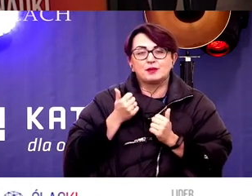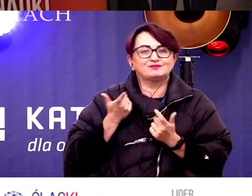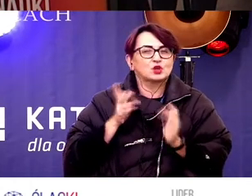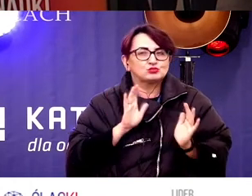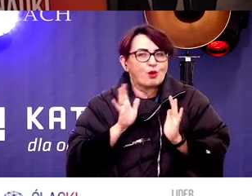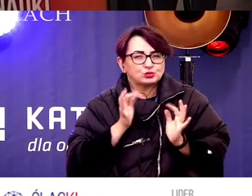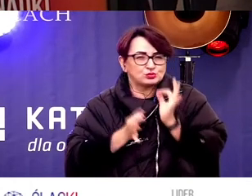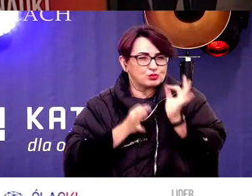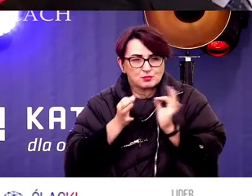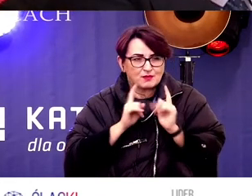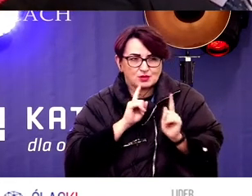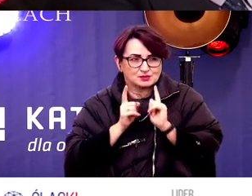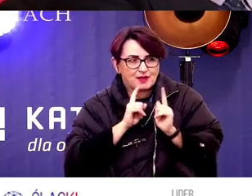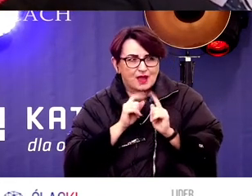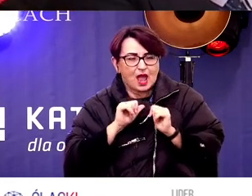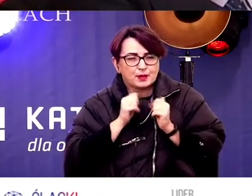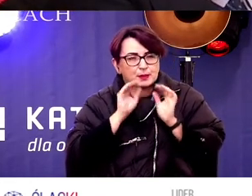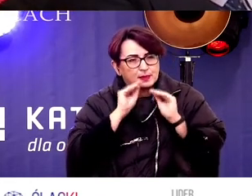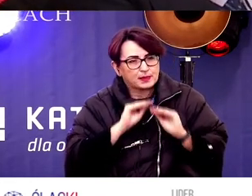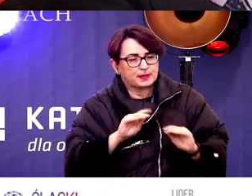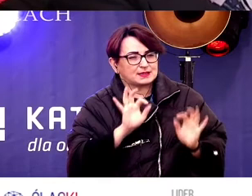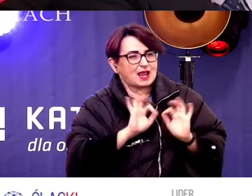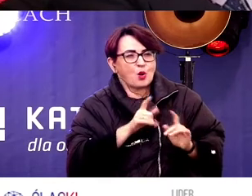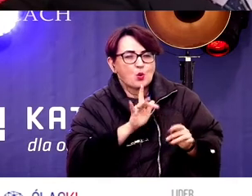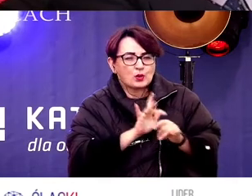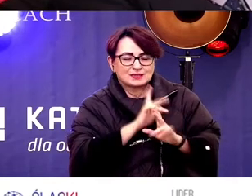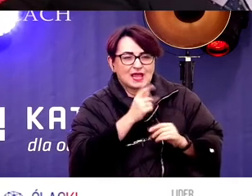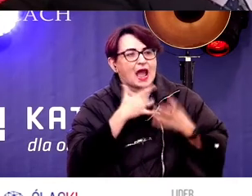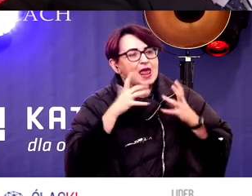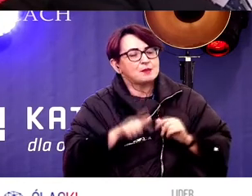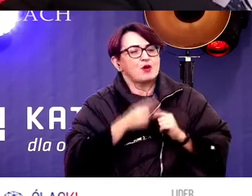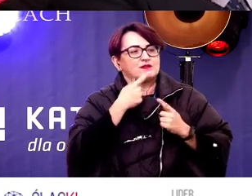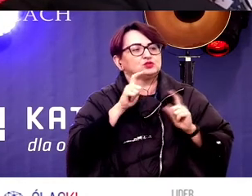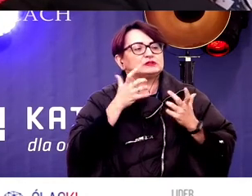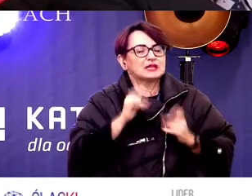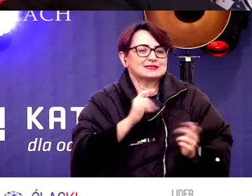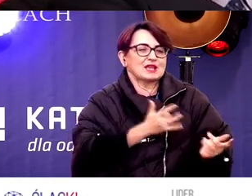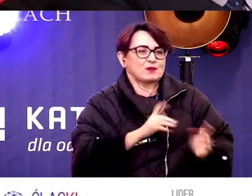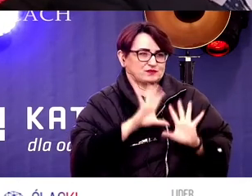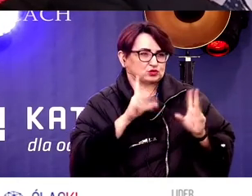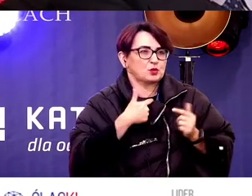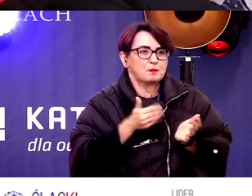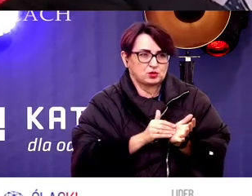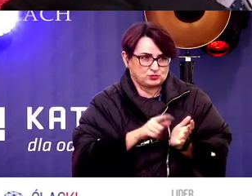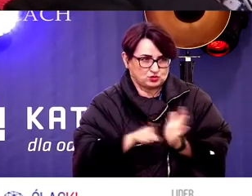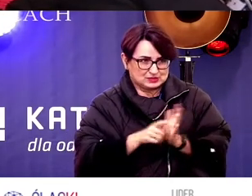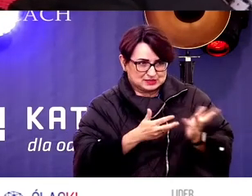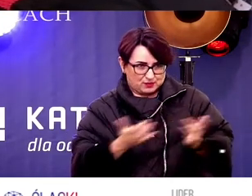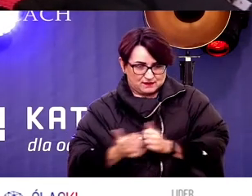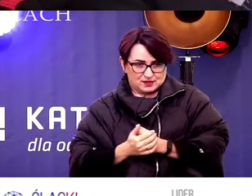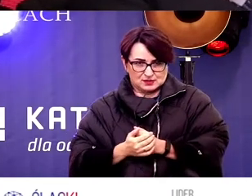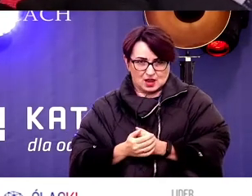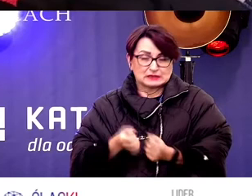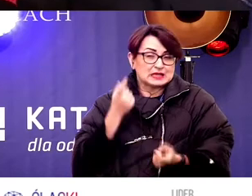taki sposób to powiedzieć, żeby nikogo nie urazić, powiedzieć to, co się chce, no i załatwić to, co mamy załatwić. Czasami